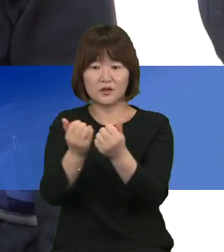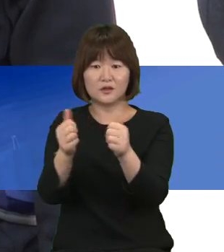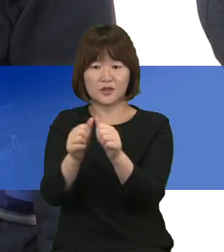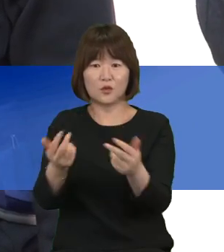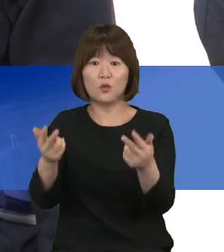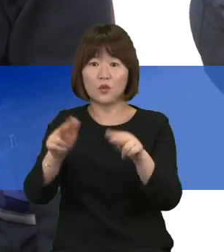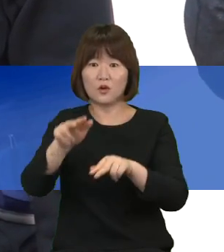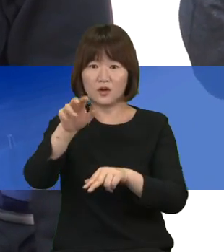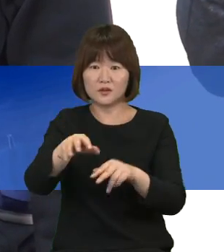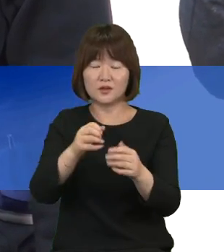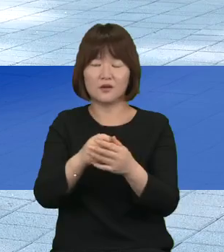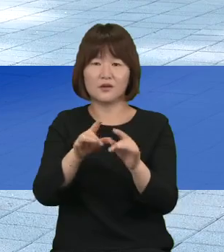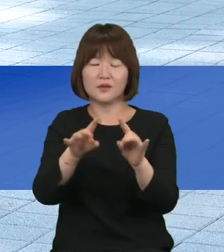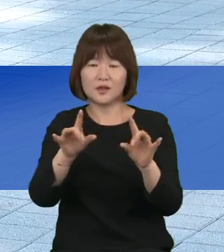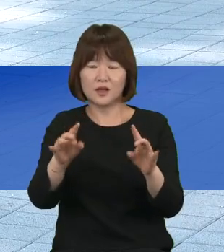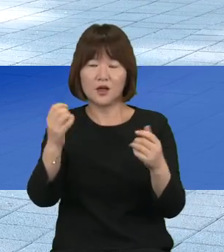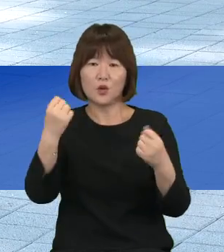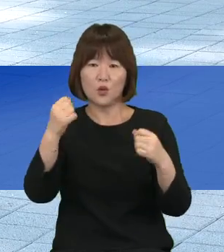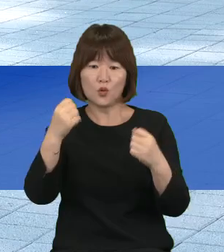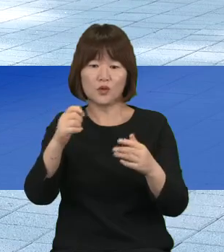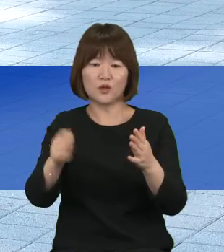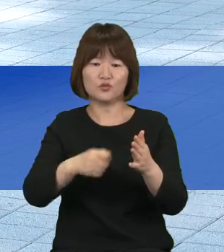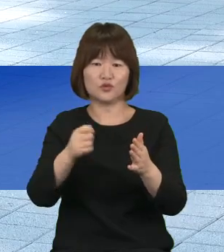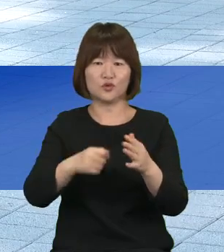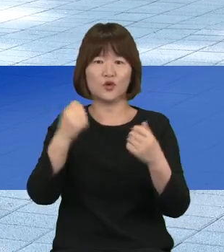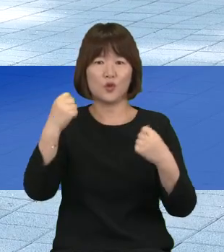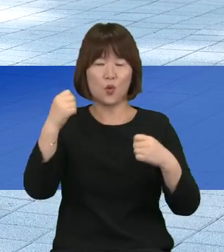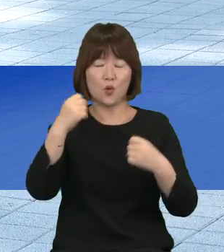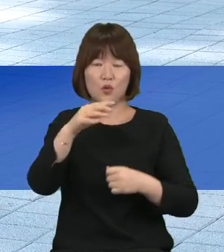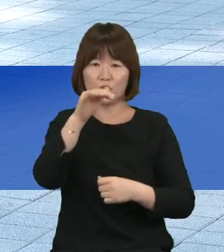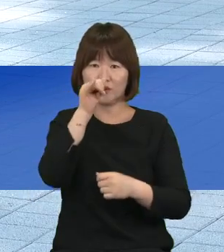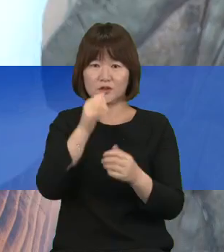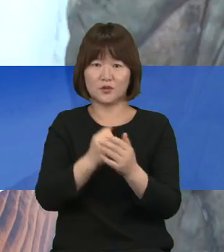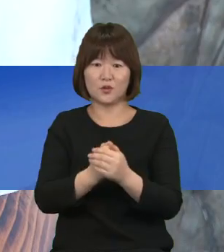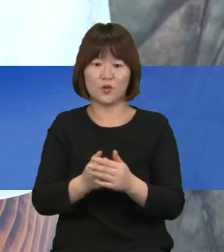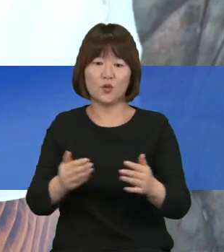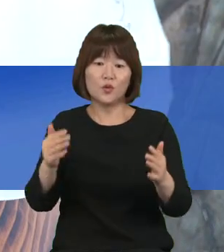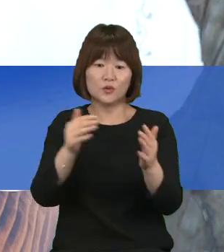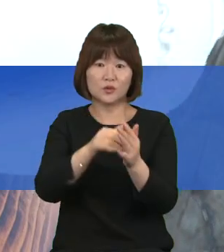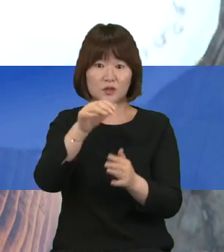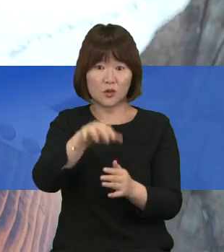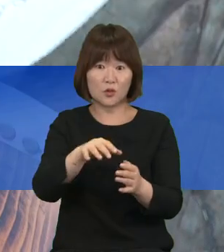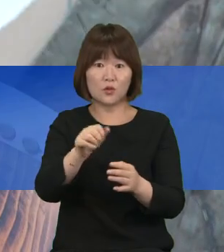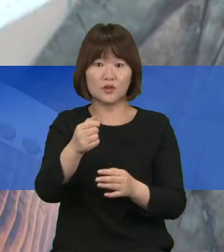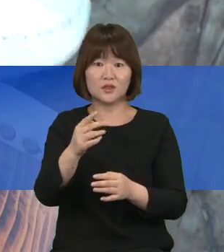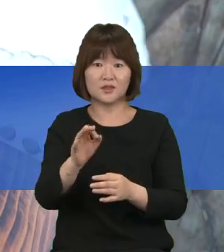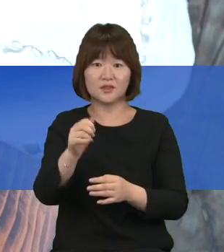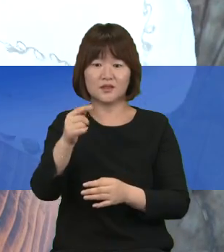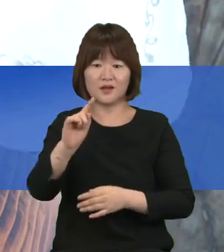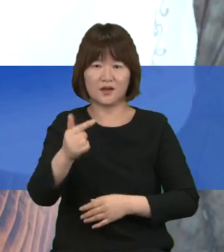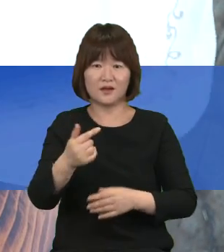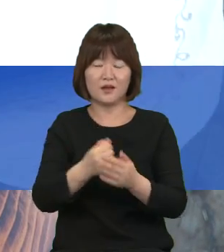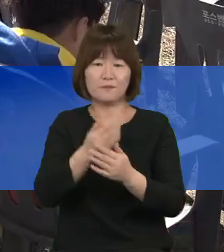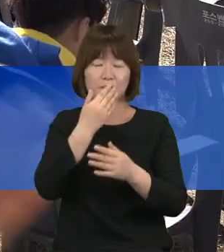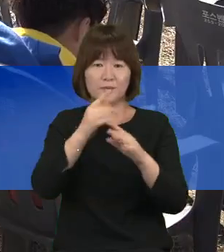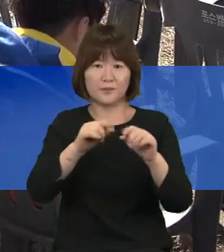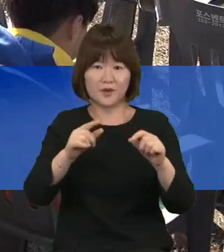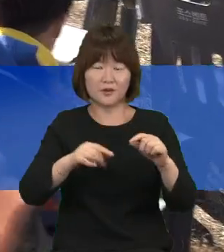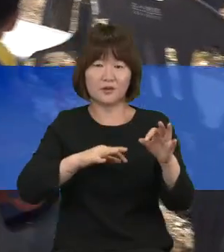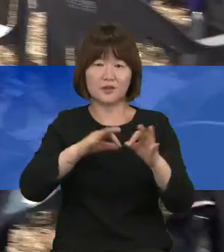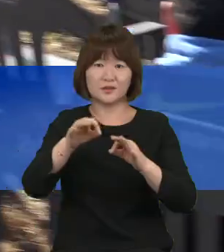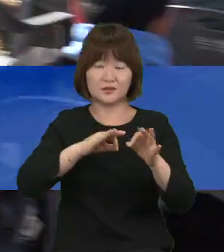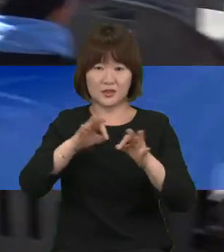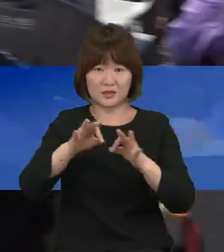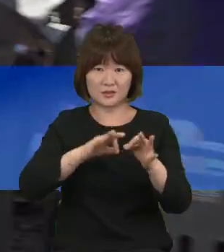새우녀 테마공원에서는 각각 로봇 댄스 공연과 북소리 공연이 진행됐으며 도착지인 흥원 분교에서는 먹거리